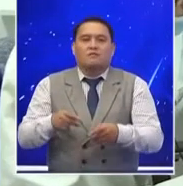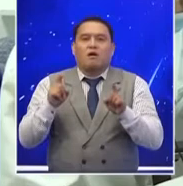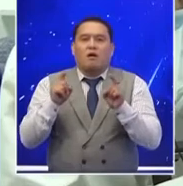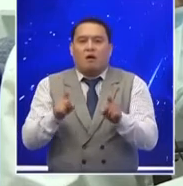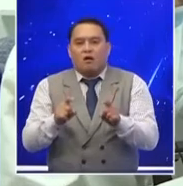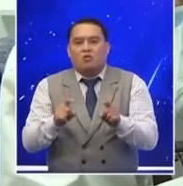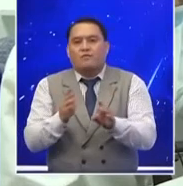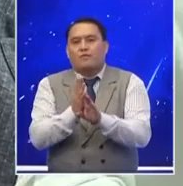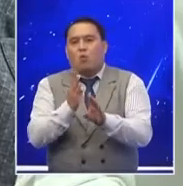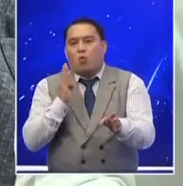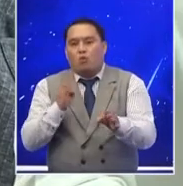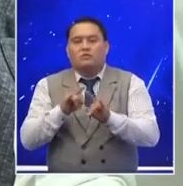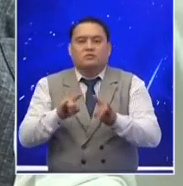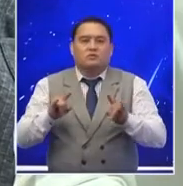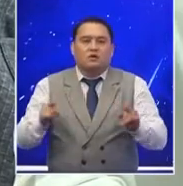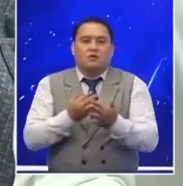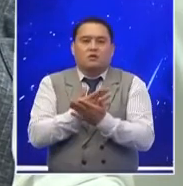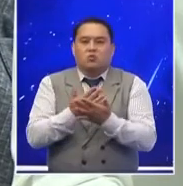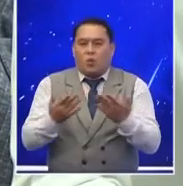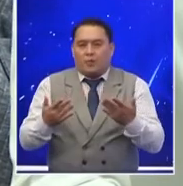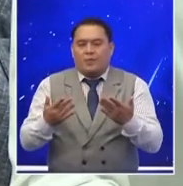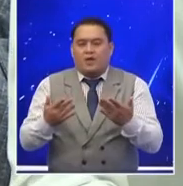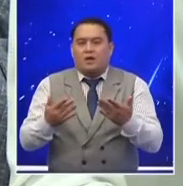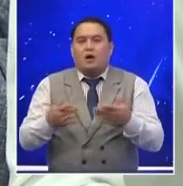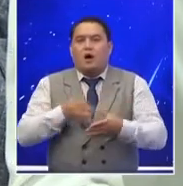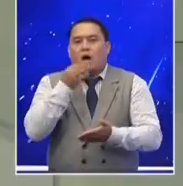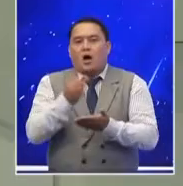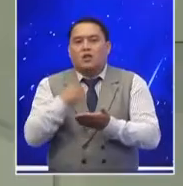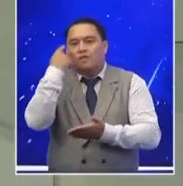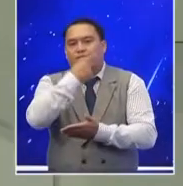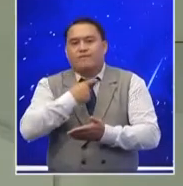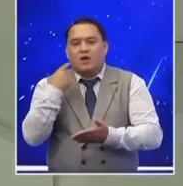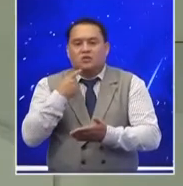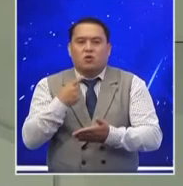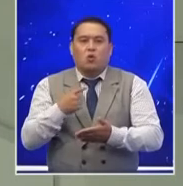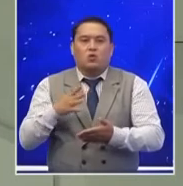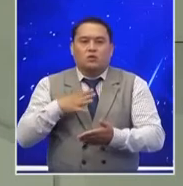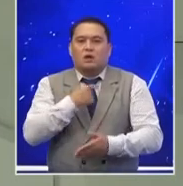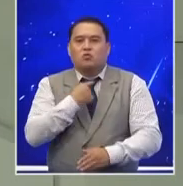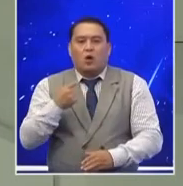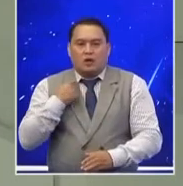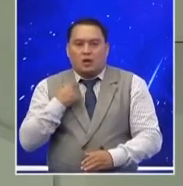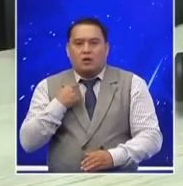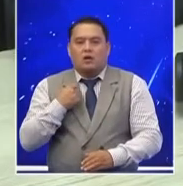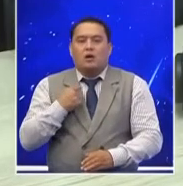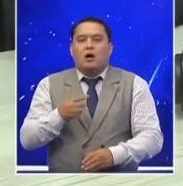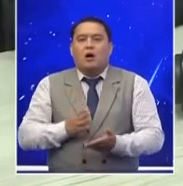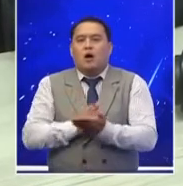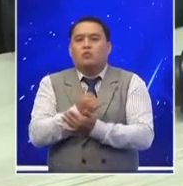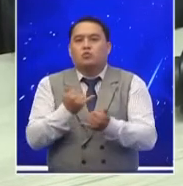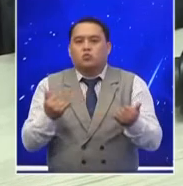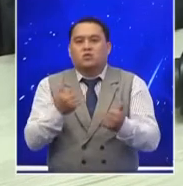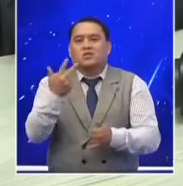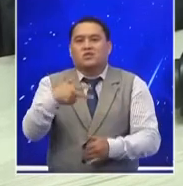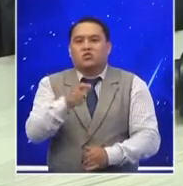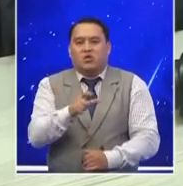медорганизации, встать в очередь в детский сад и многое другое. По словам ответственных, в день только во фронт-офисе Open Талдыкурган добровольцы обслуживают почти